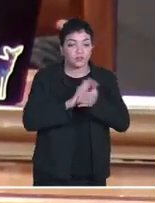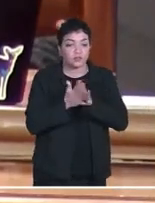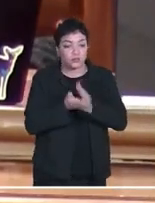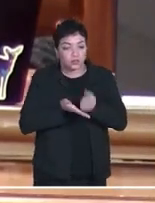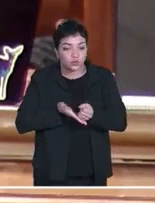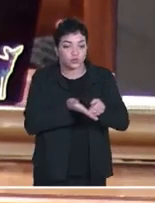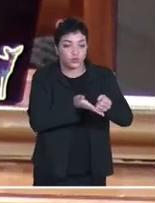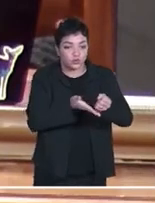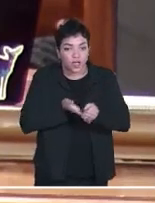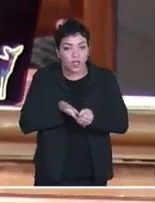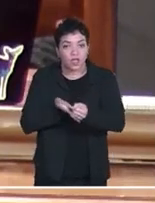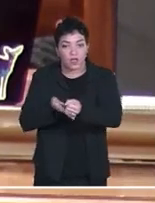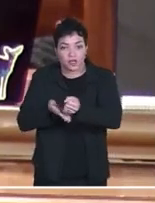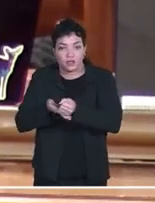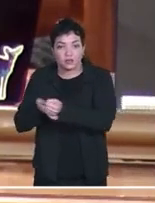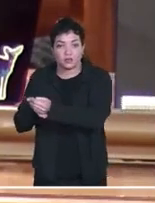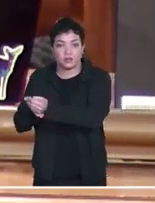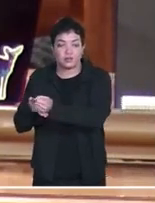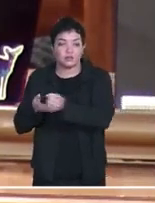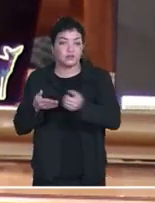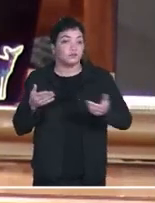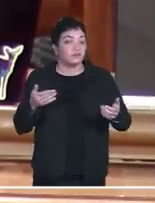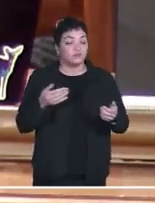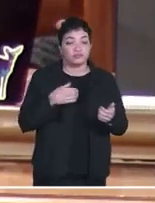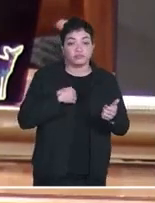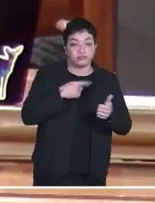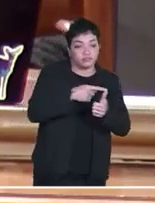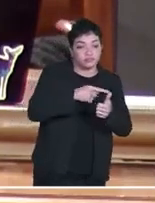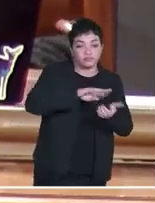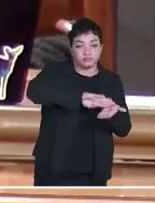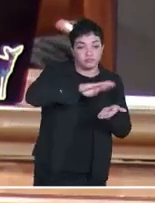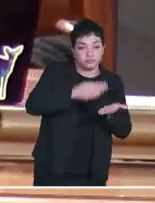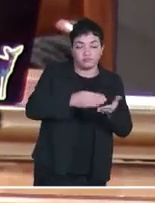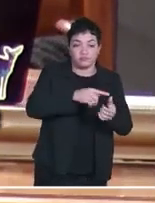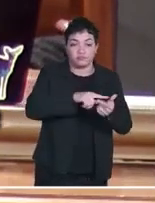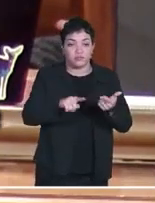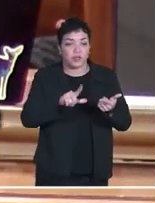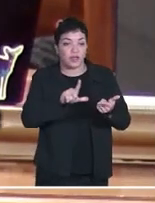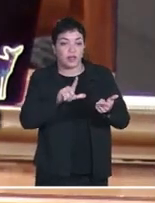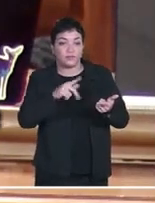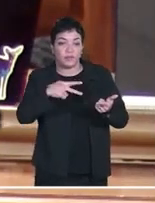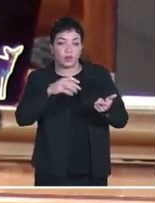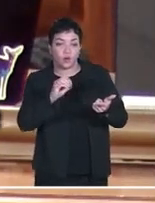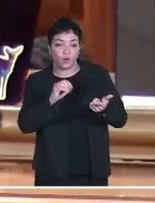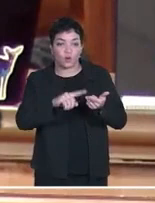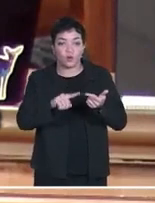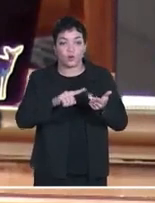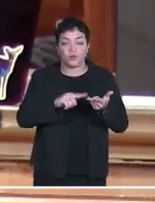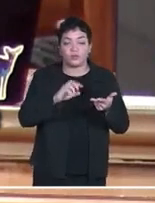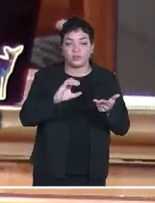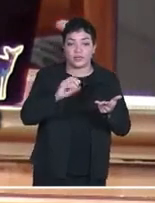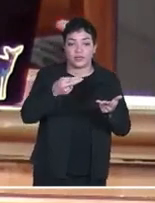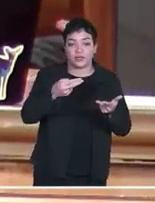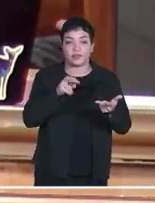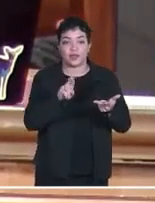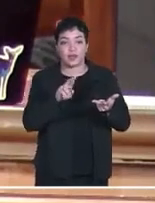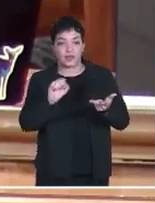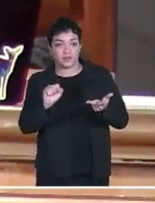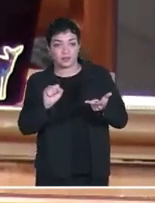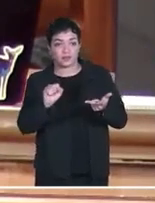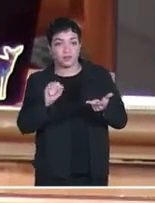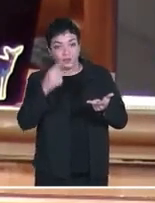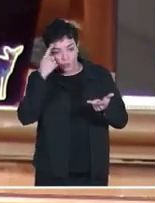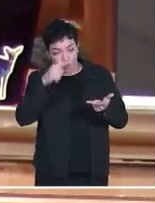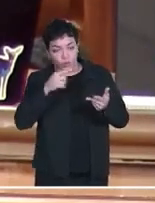aussi parler du Jane Goodall Institute, il faut parler de la LPO pour le financement des refuges, du CNRS pour étudier le sauvage en ville. Et d'ailleurs, je me permets